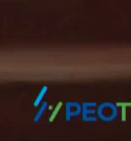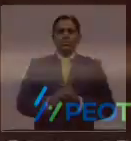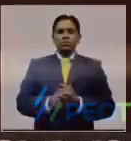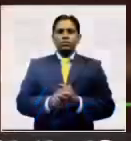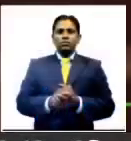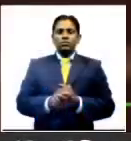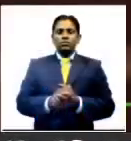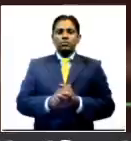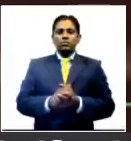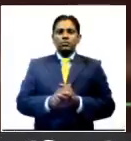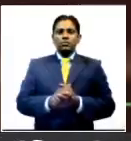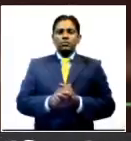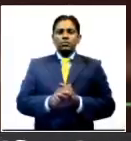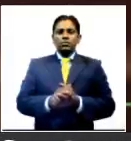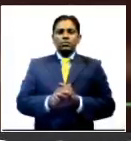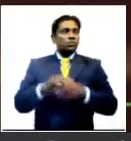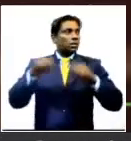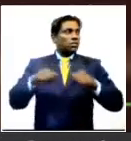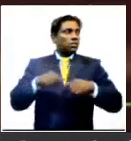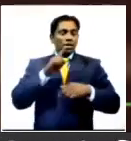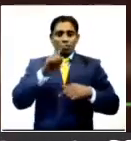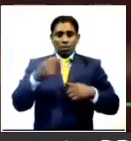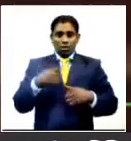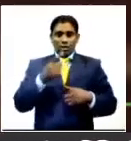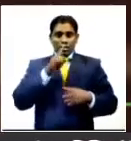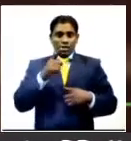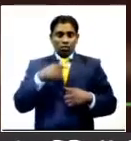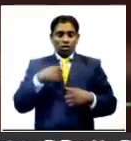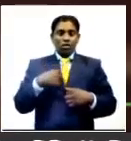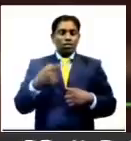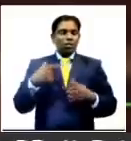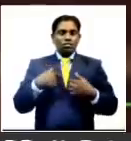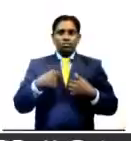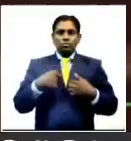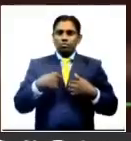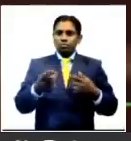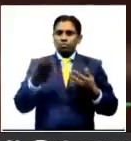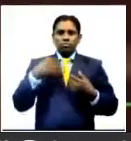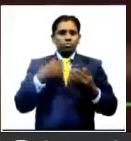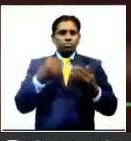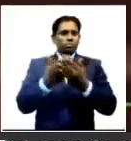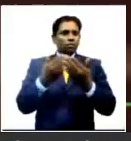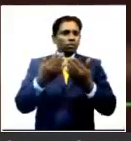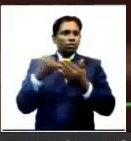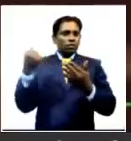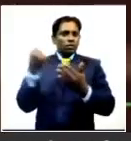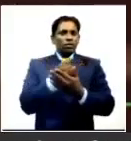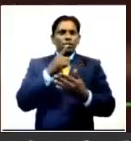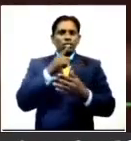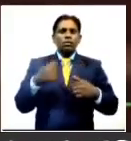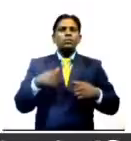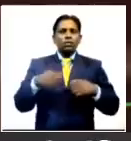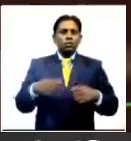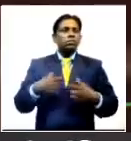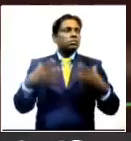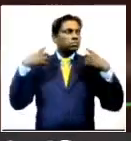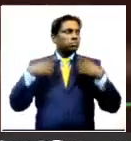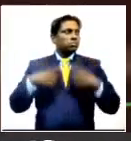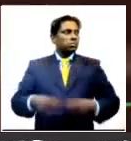අද ඉඳන් මං කළු සාටකයක් මගේ ජීවිතේ පාර්ලිමේන්තු කාලේ රංජන් රාමනායක සාධාරණයක් වෙනකන් මං අද පළදිනවා කියනක ඔබතුමාට මේ අවශ්‍යයි